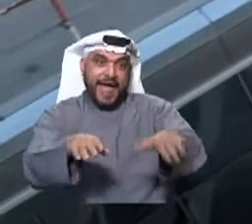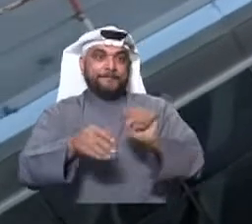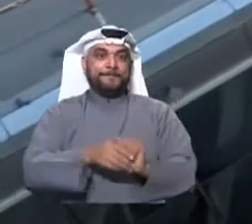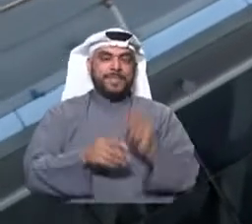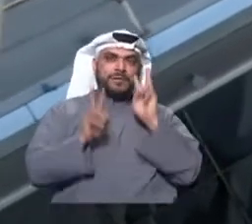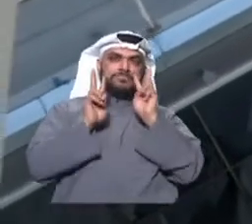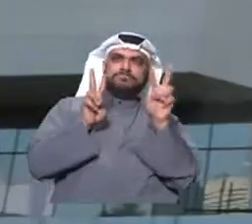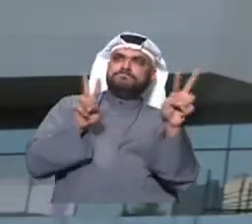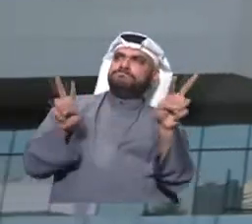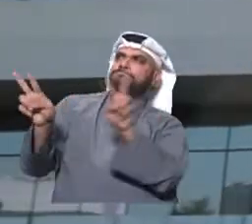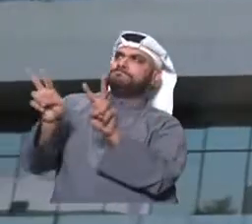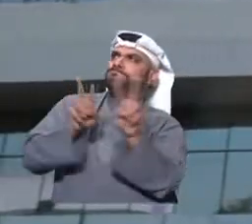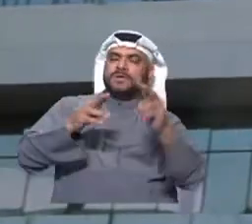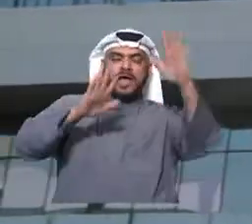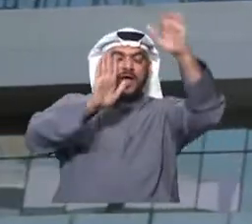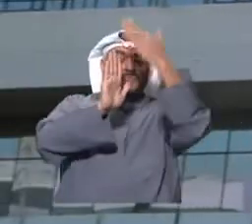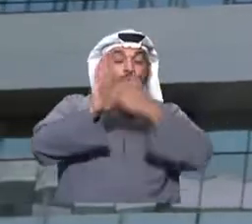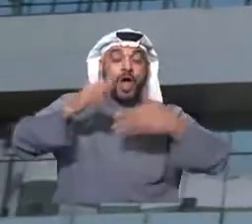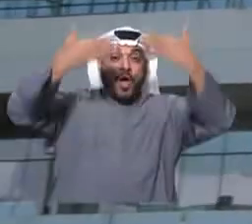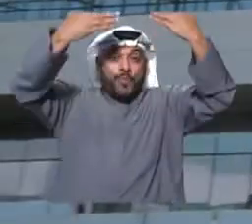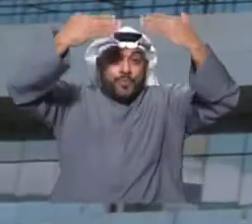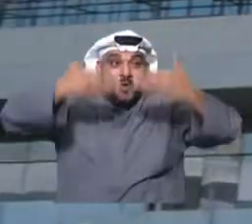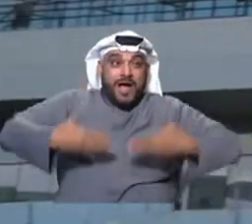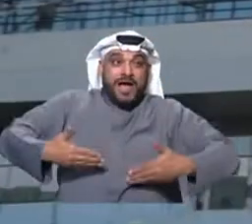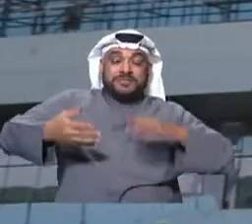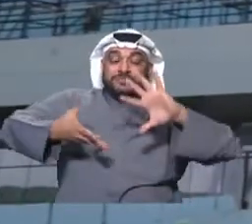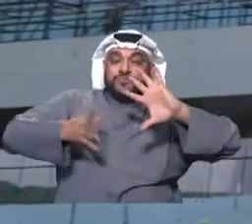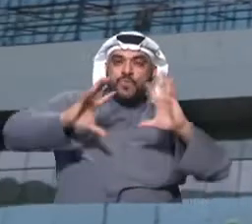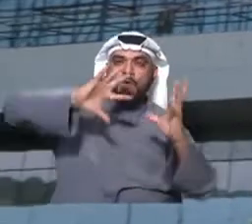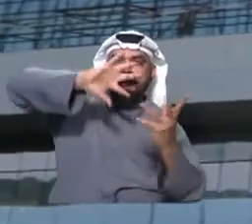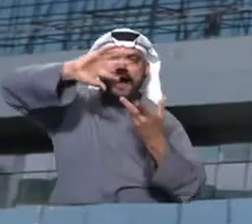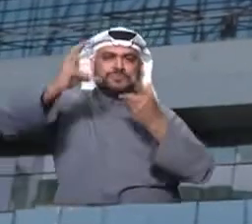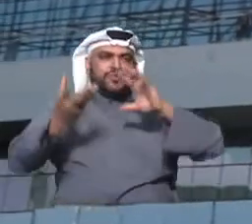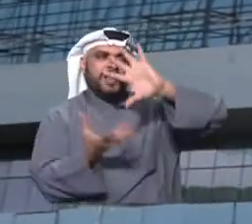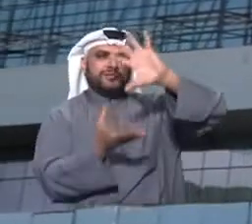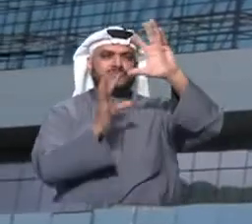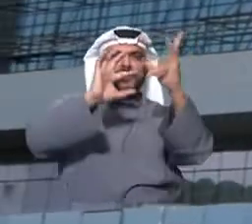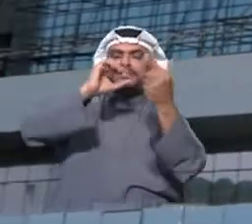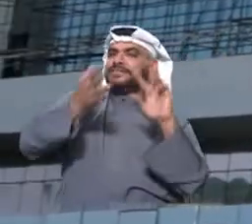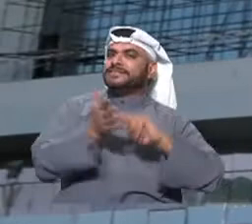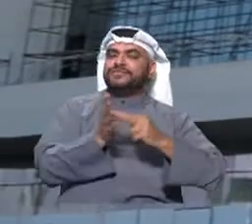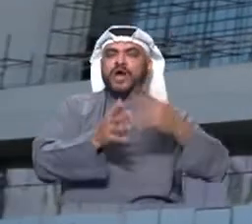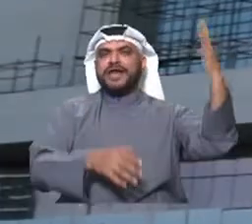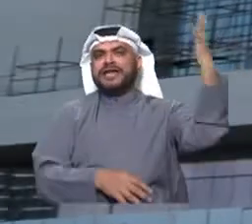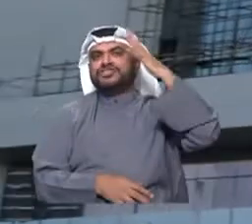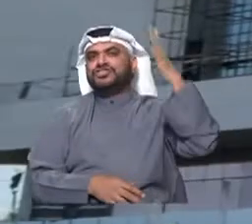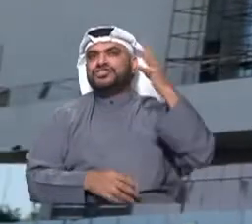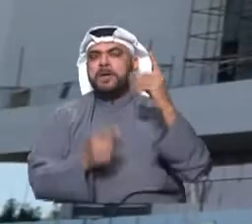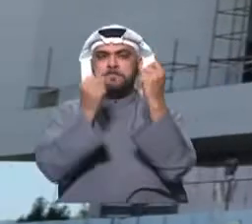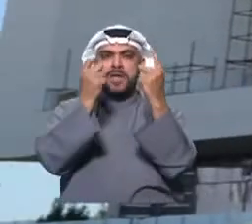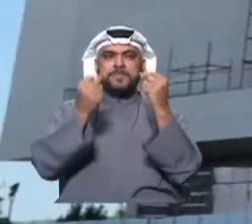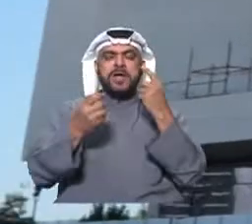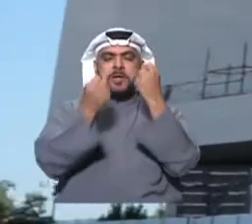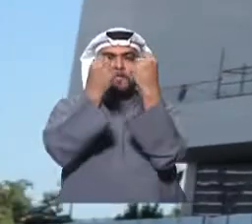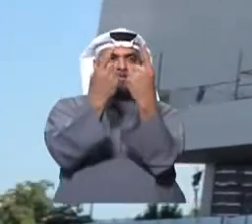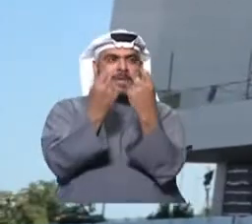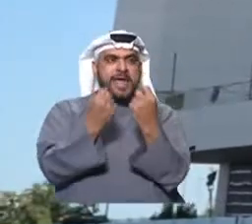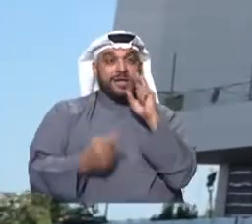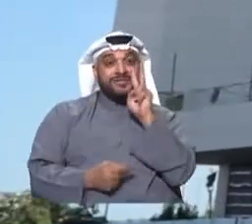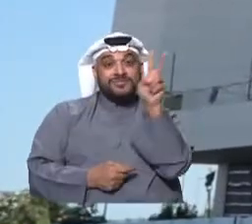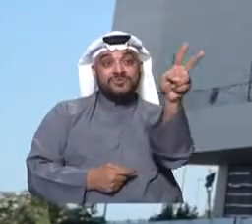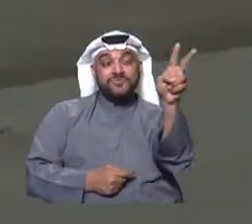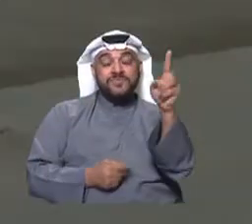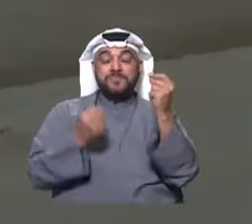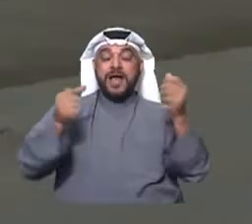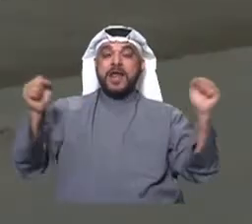معالجة الواجهات كلا على حدة بتصميمات مختلفة لكاسرات الشمس التي تحقق الضياء المطلوبة